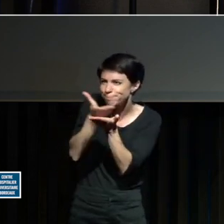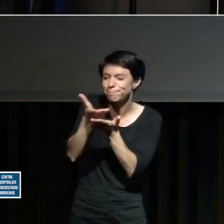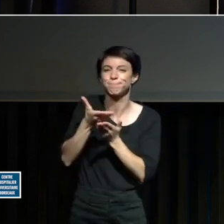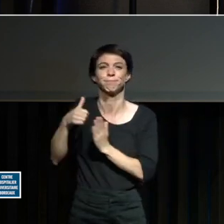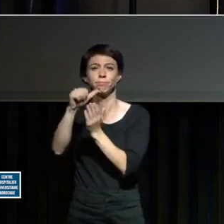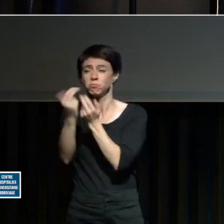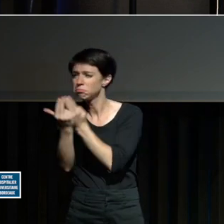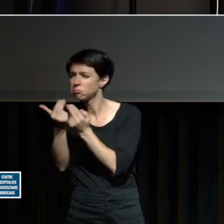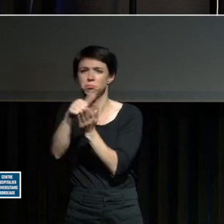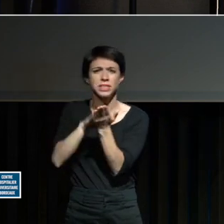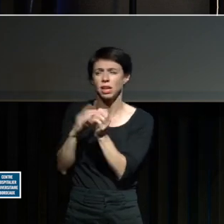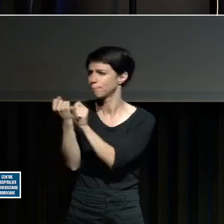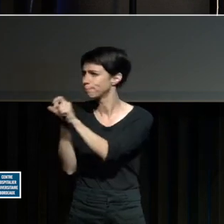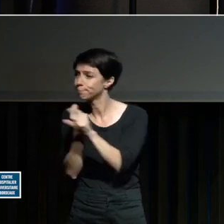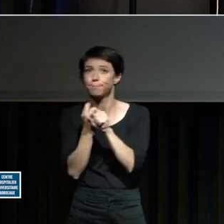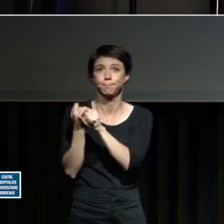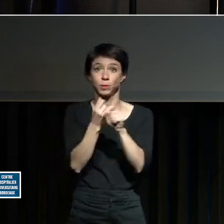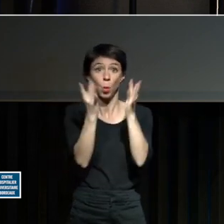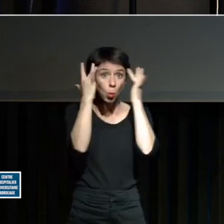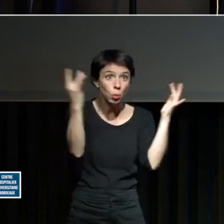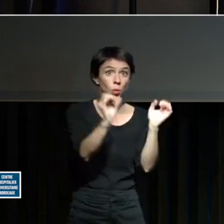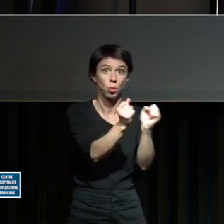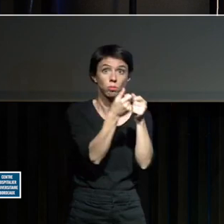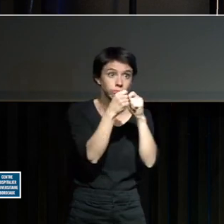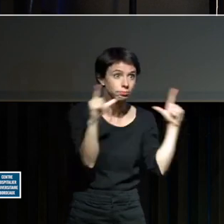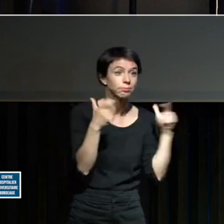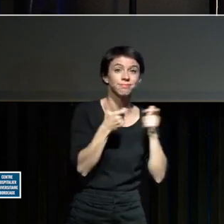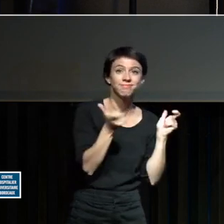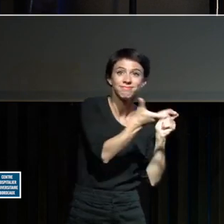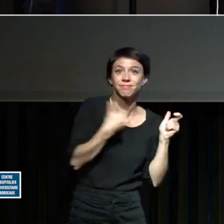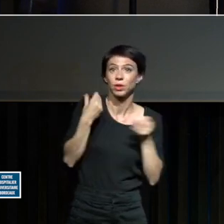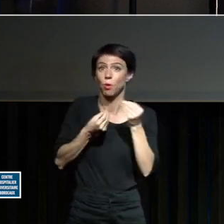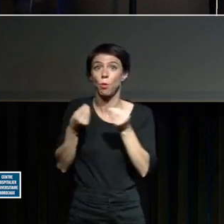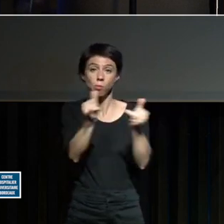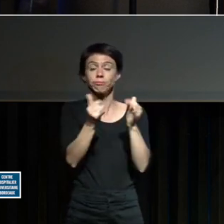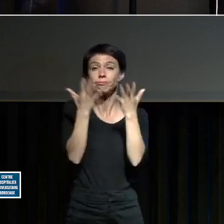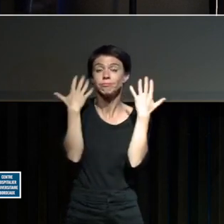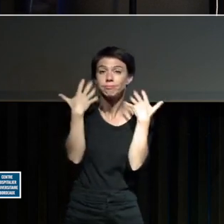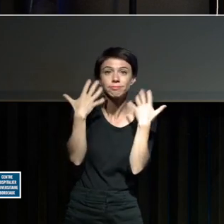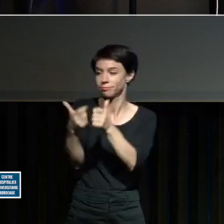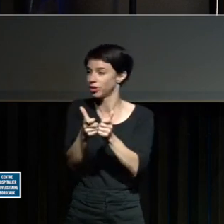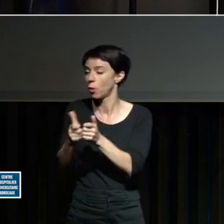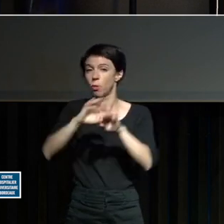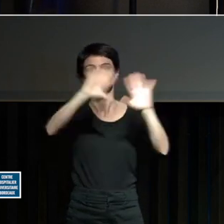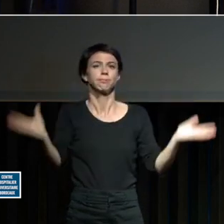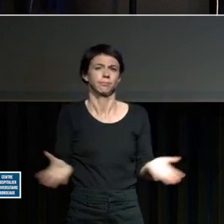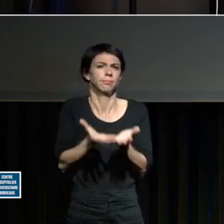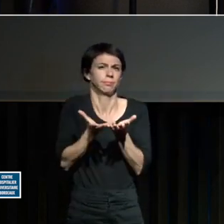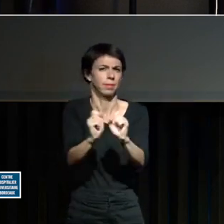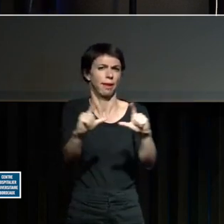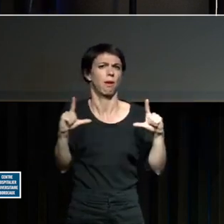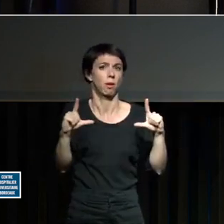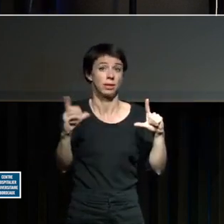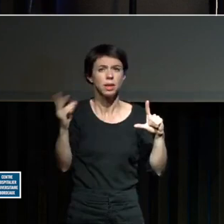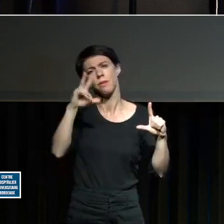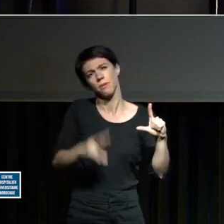au divertissement ou aux jeux vidéo. Donc, on voit d'emblée que finalement, derrière le terme